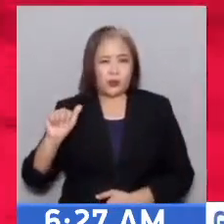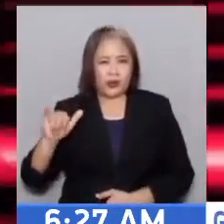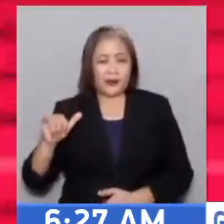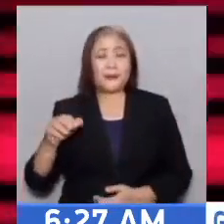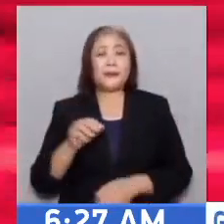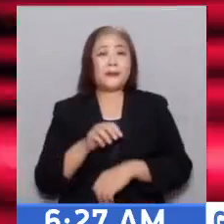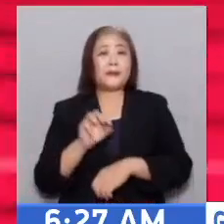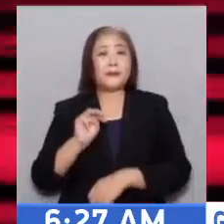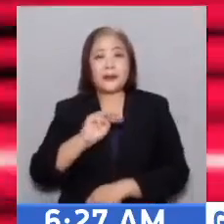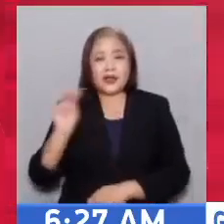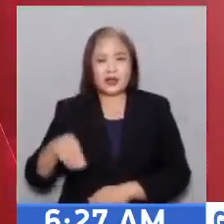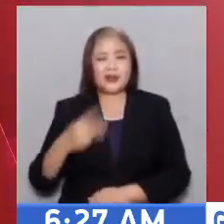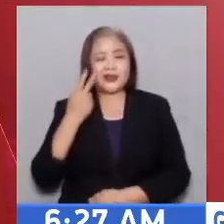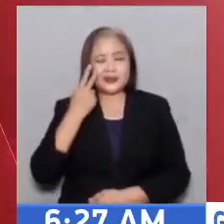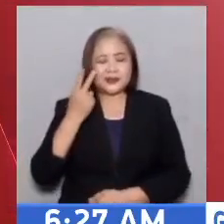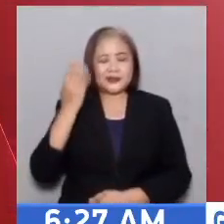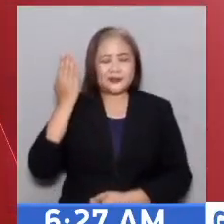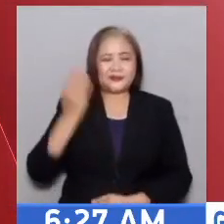Bam Alegre. Bam?